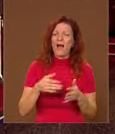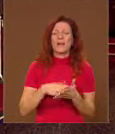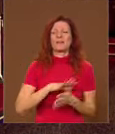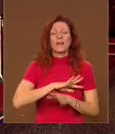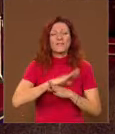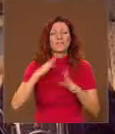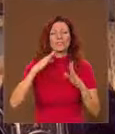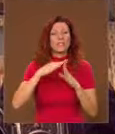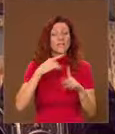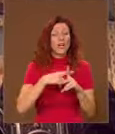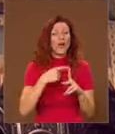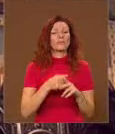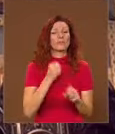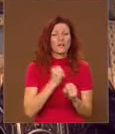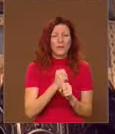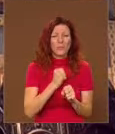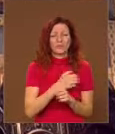църковни предстоятели,